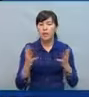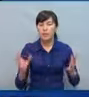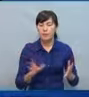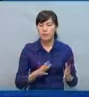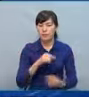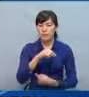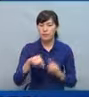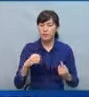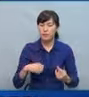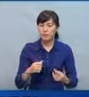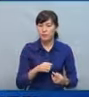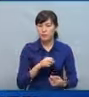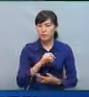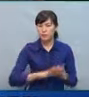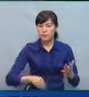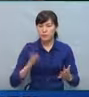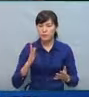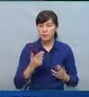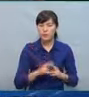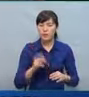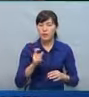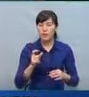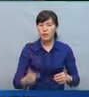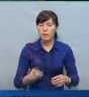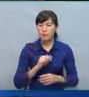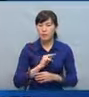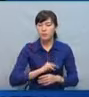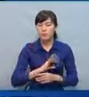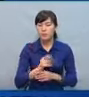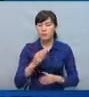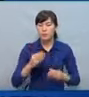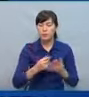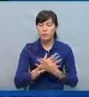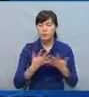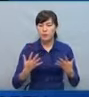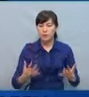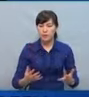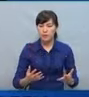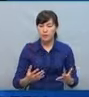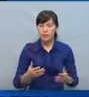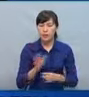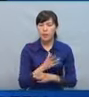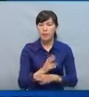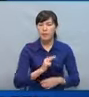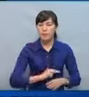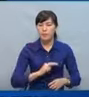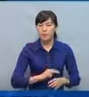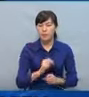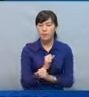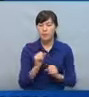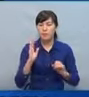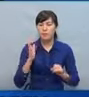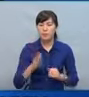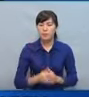Кәсіпкерлер өзінің арғы жақ кәсібін жалғастырып жатыр. Сол халықтар жұмыспен қамтылады. Сүт товарлы фермасы мен балық шаруашылығы демалыс орны болады. Болды.